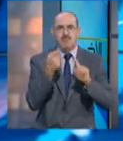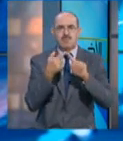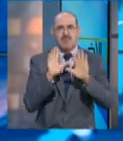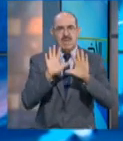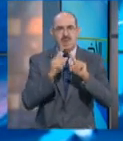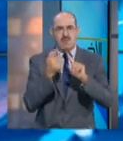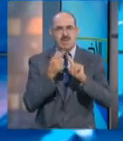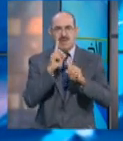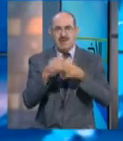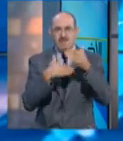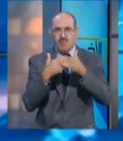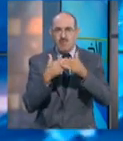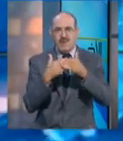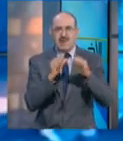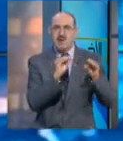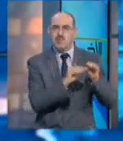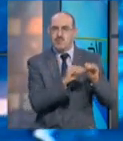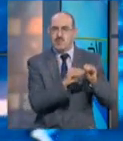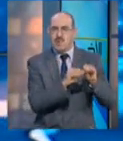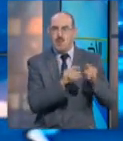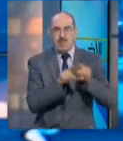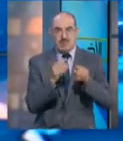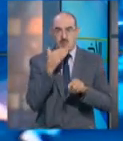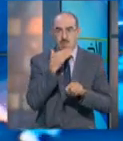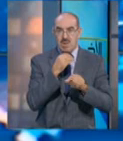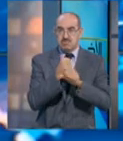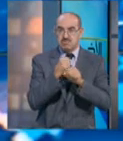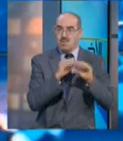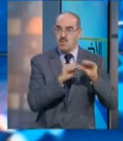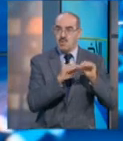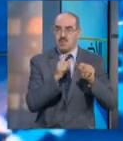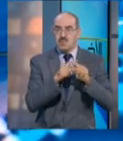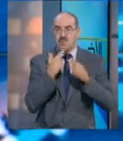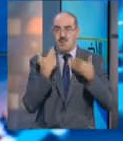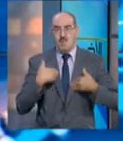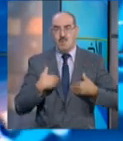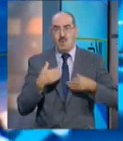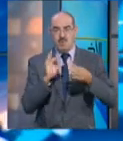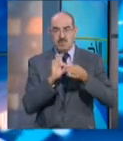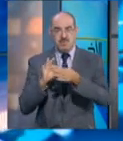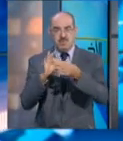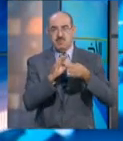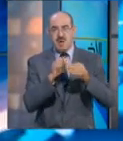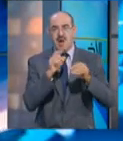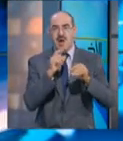عجلة التنمية الاقتصادية وعجلة الاقتصاد بين الدول العربية وتنشيط المنطقة الحرة